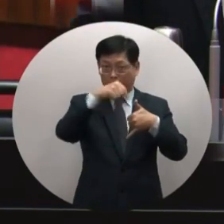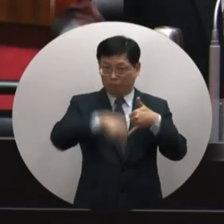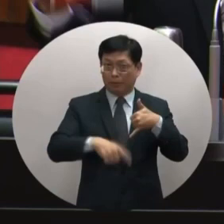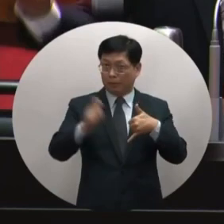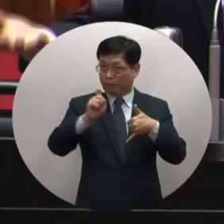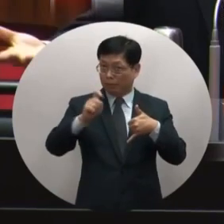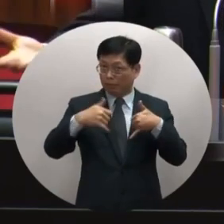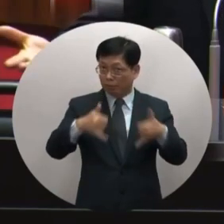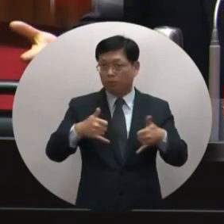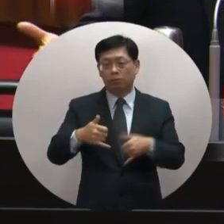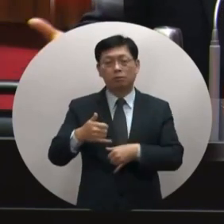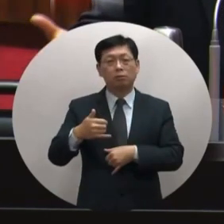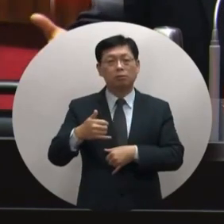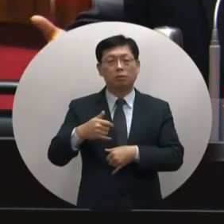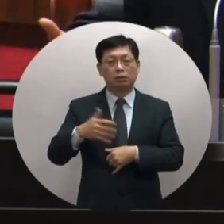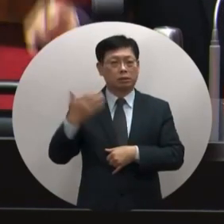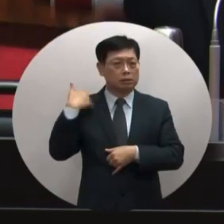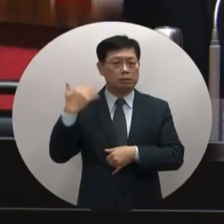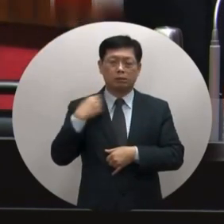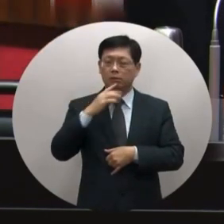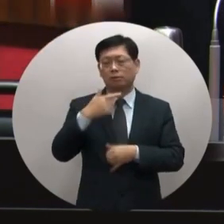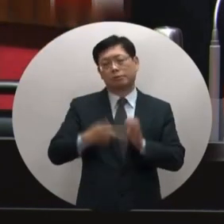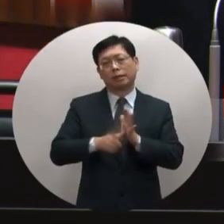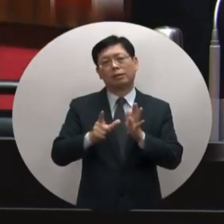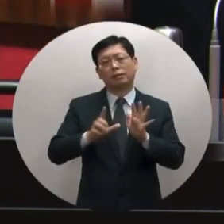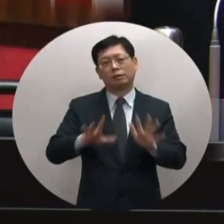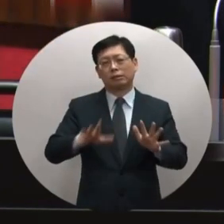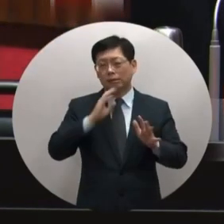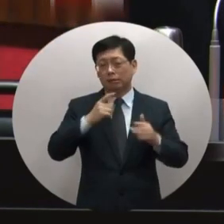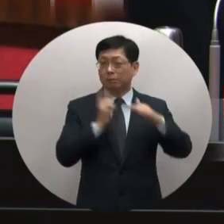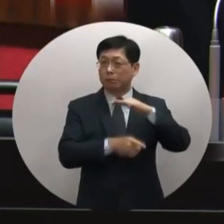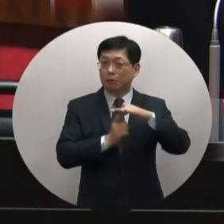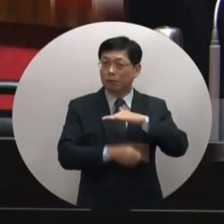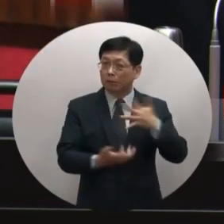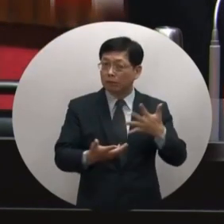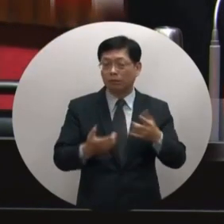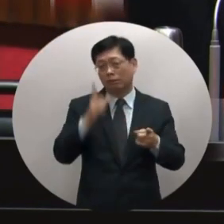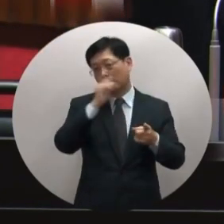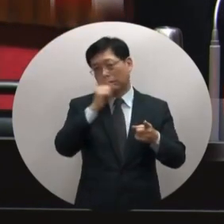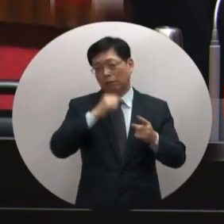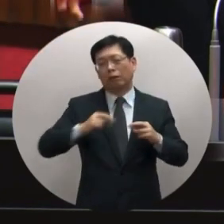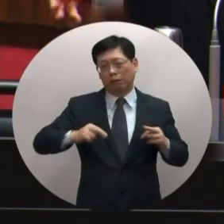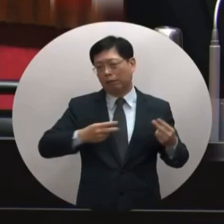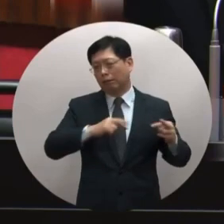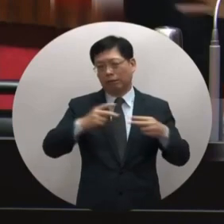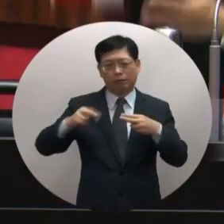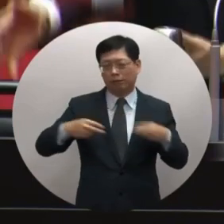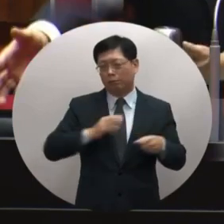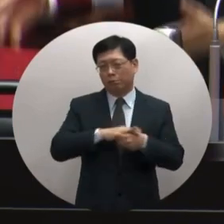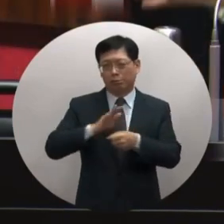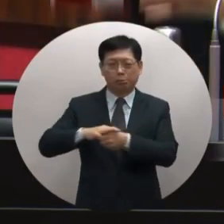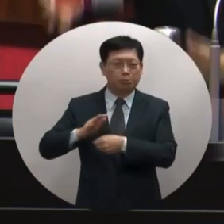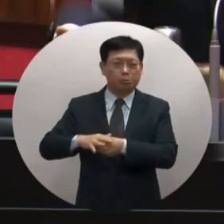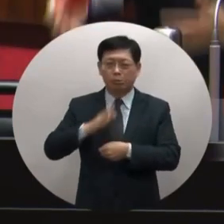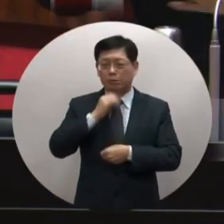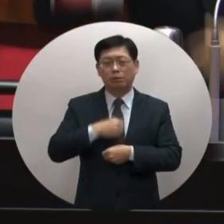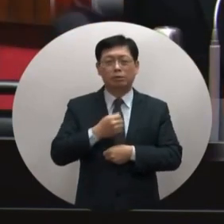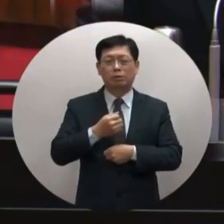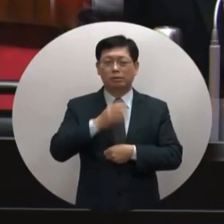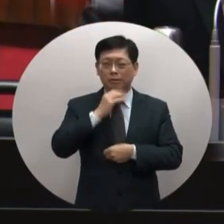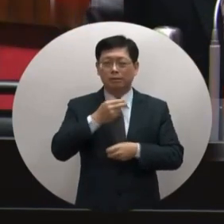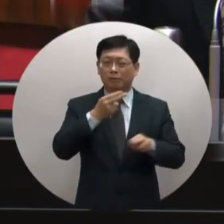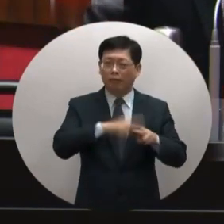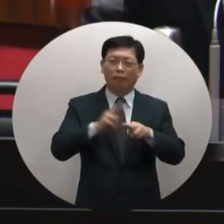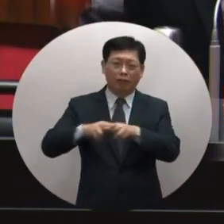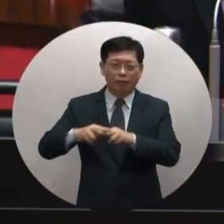線但當時見不及遲所以你看整條高速公路永遠在那裡羞羞捕捕再封幾線修